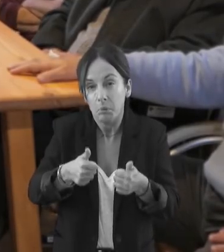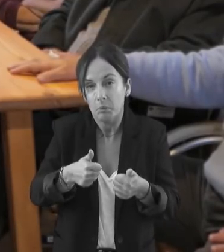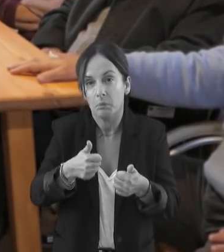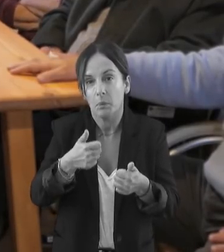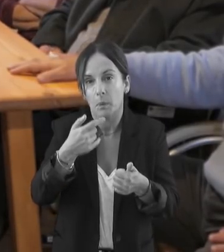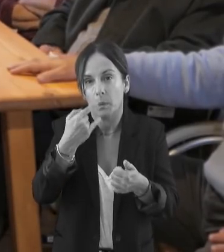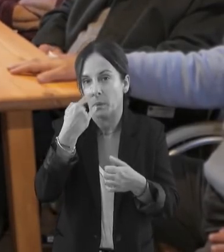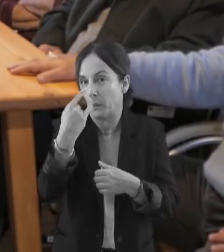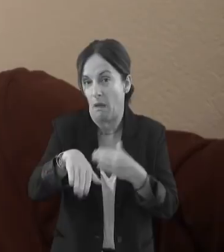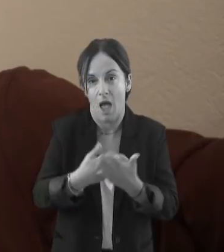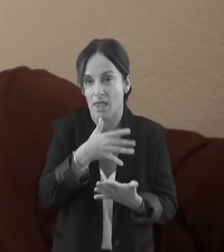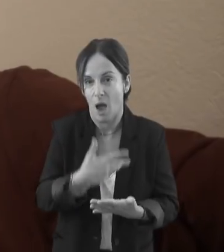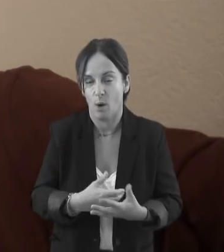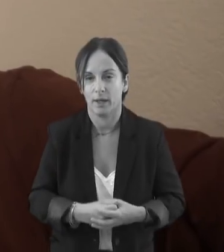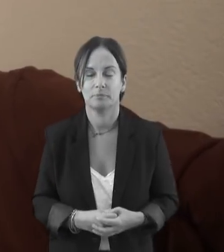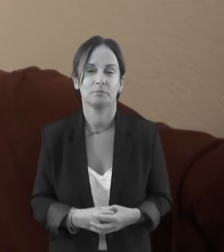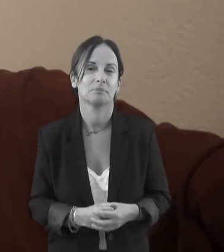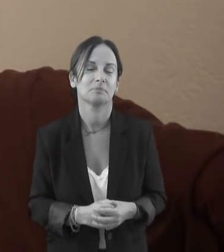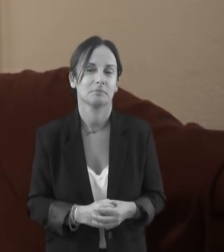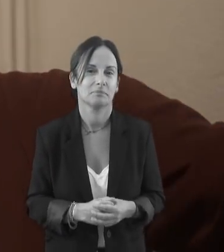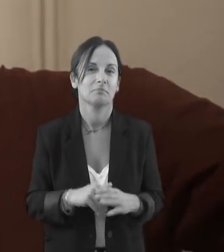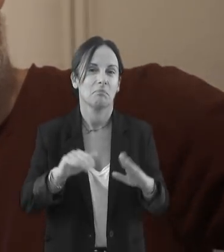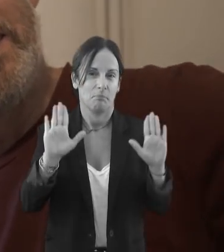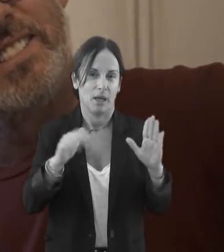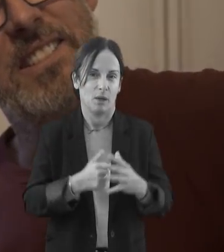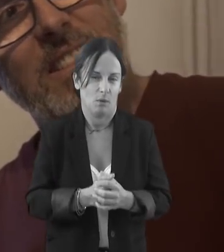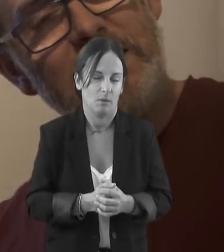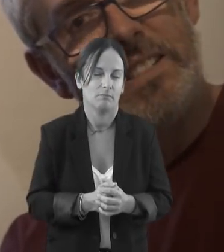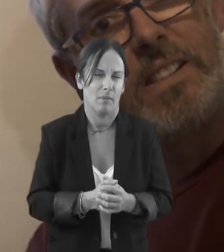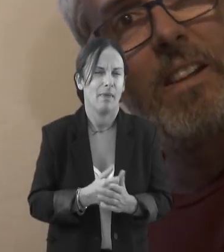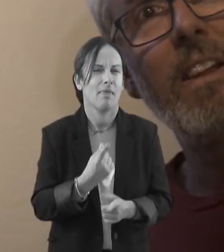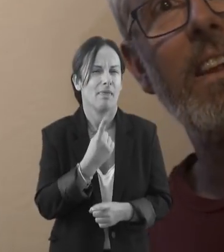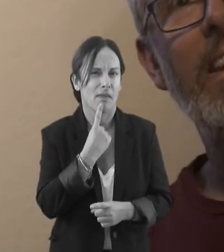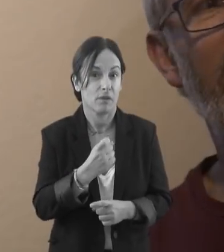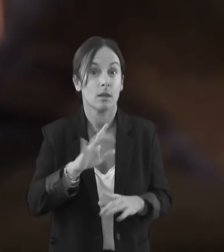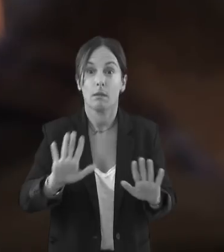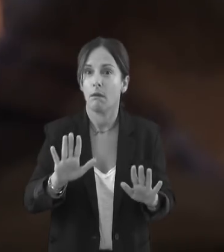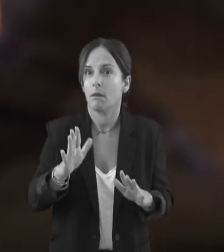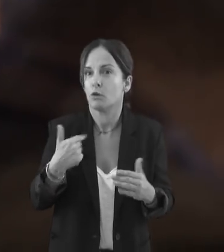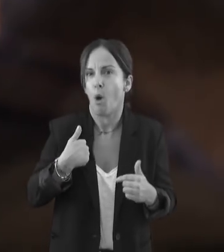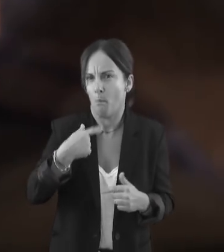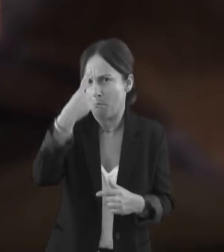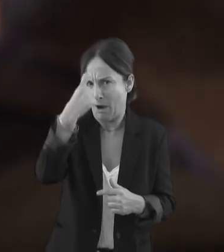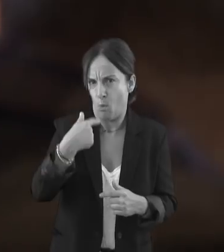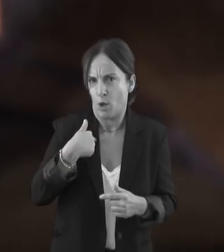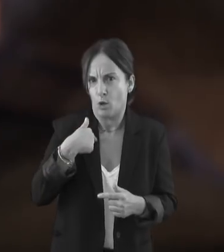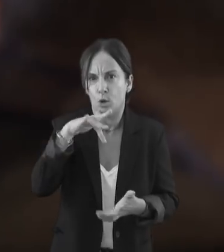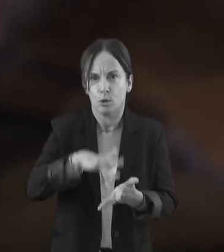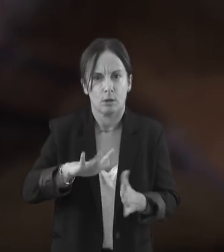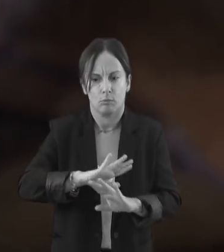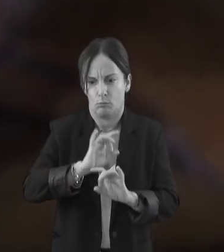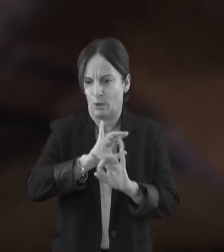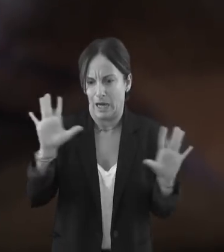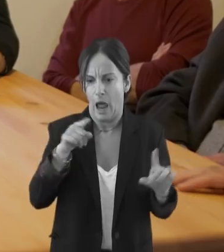Jo no tenia feina a través de l'Ajuntament, però Bueno, vaig començar i m'agradar, i